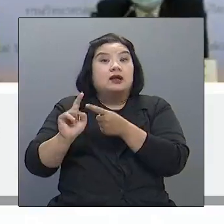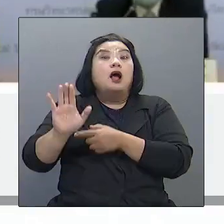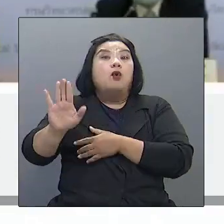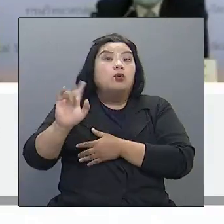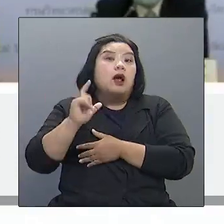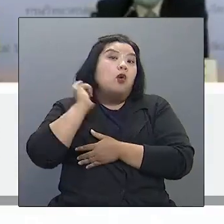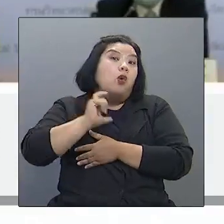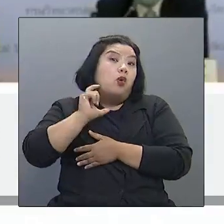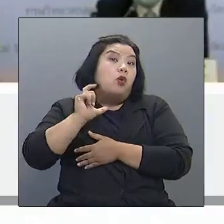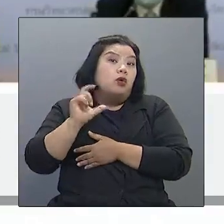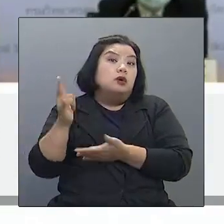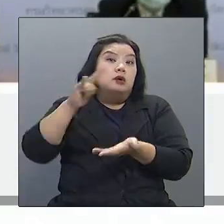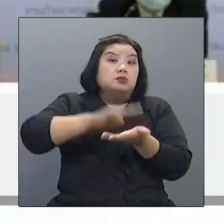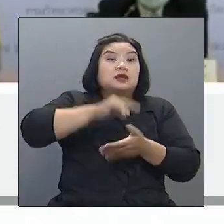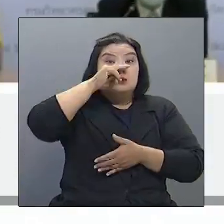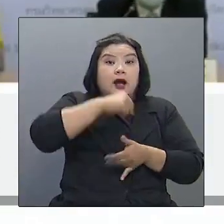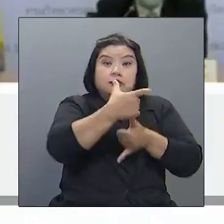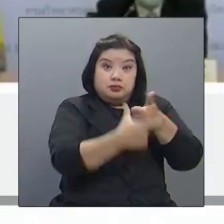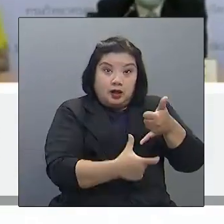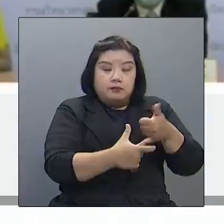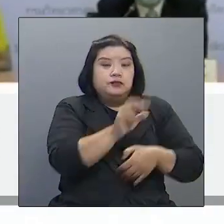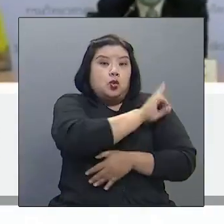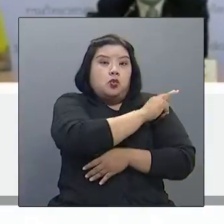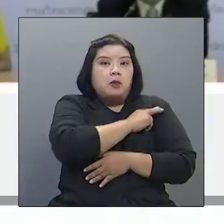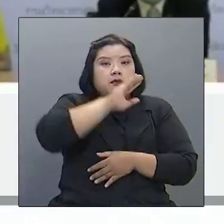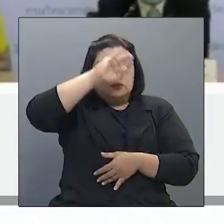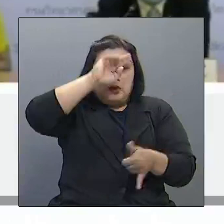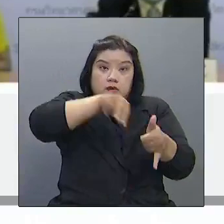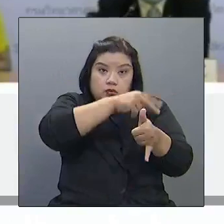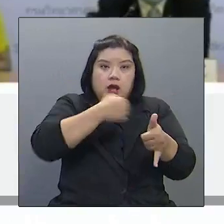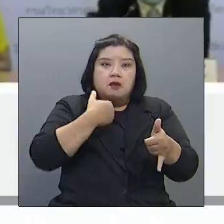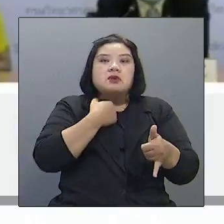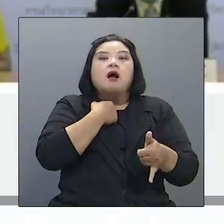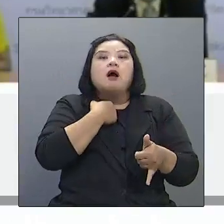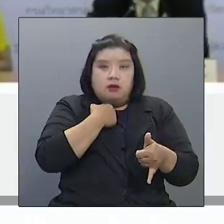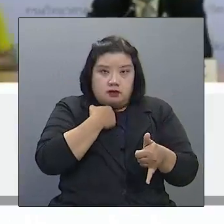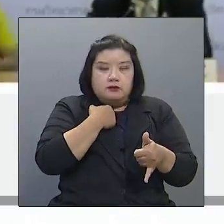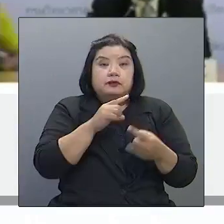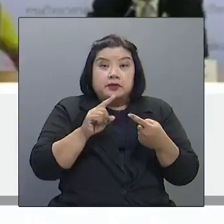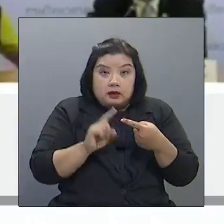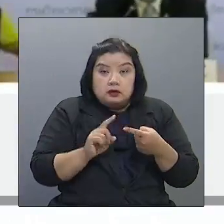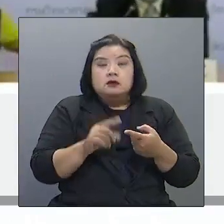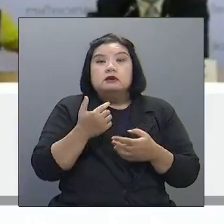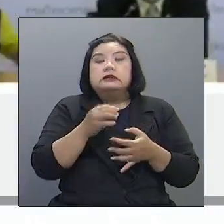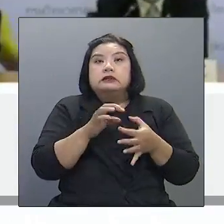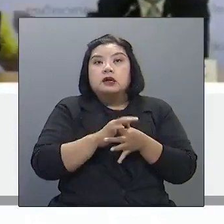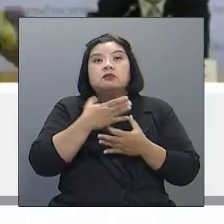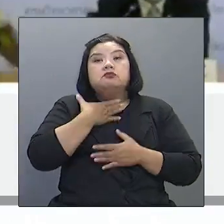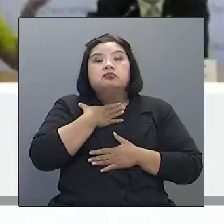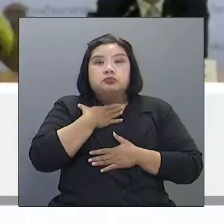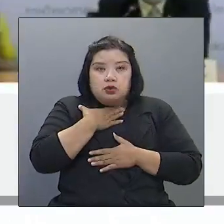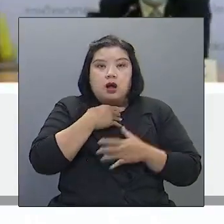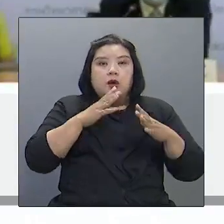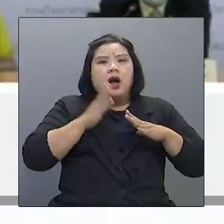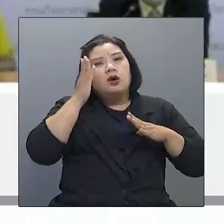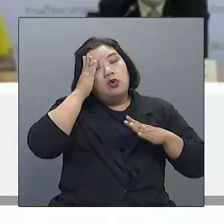กงเข้ารับการตรวจในโรงพยาบาลเอกชนมีอาการไออาการป่วยเกิดขึ้นในขณะที่พักในโร